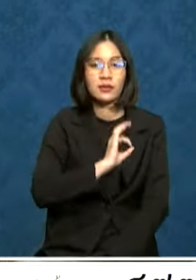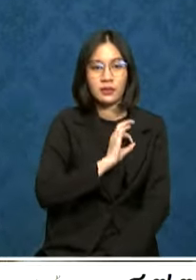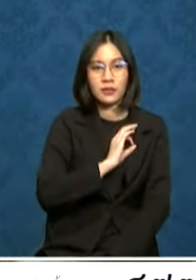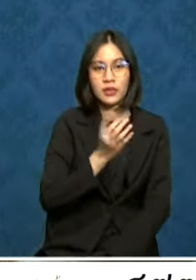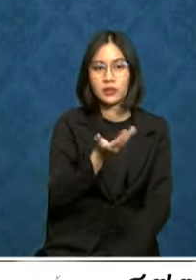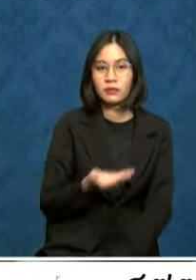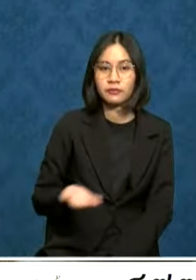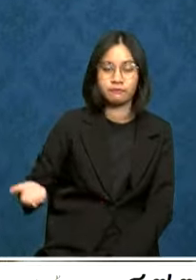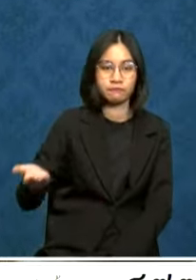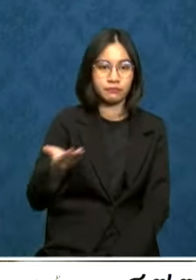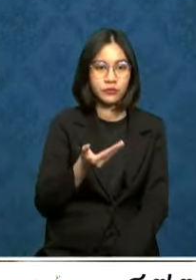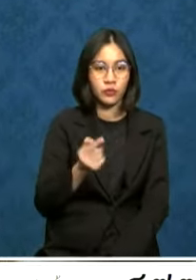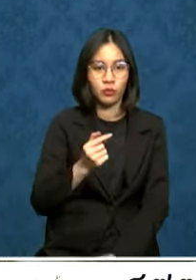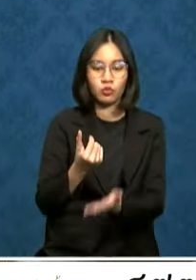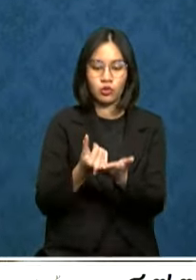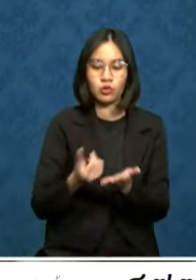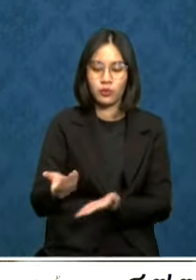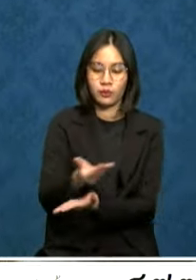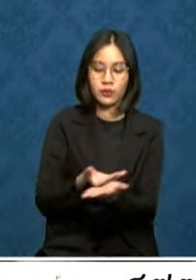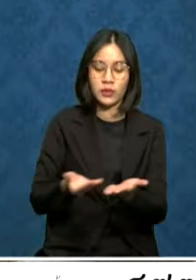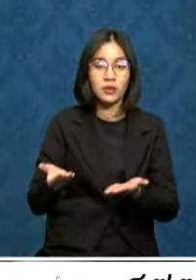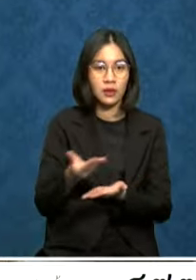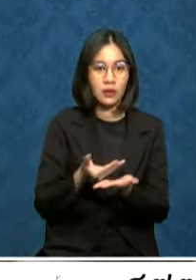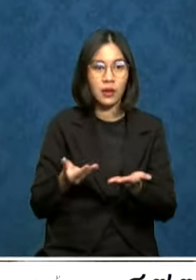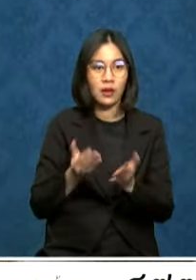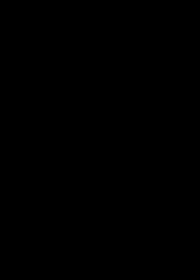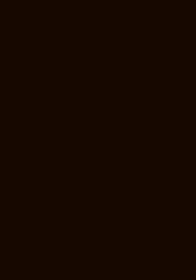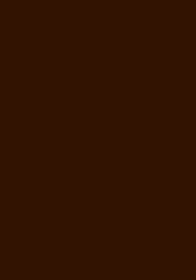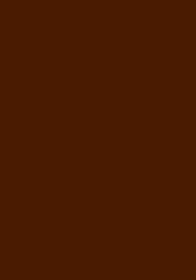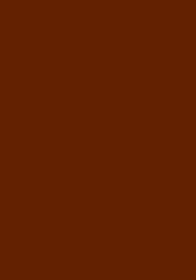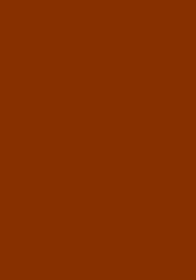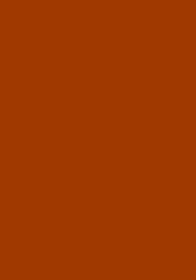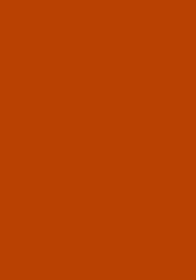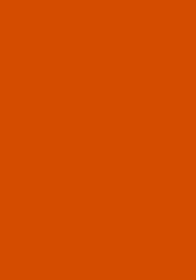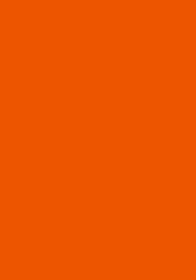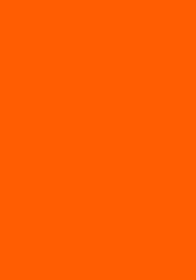ลๆท่านนะคะก็พิจารณารวมกันขอบคุณค่ะ